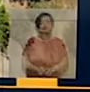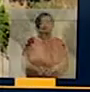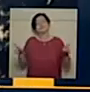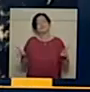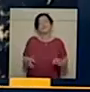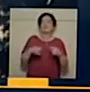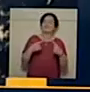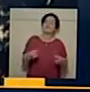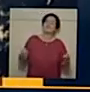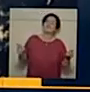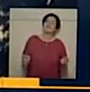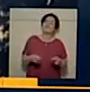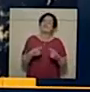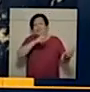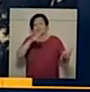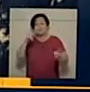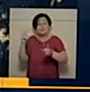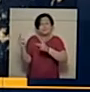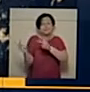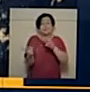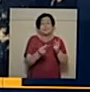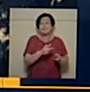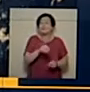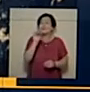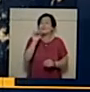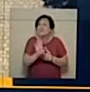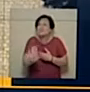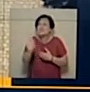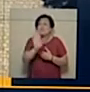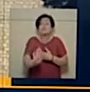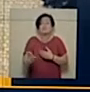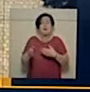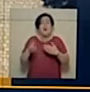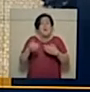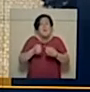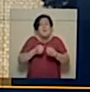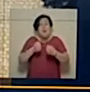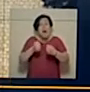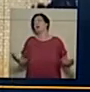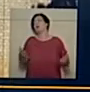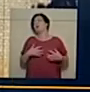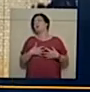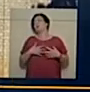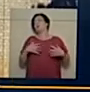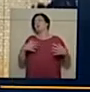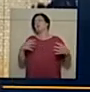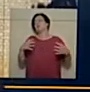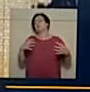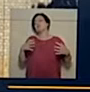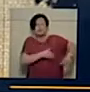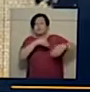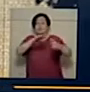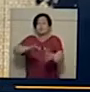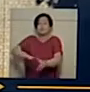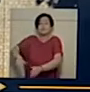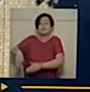κύριο Καραγιάννη, τον καθηγητή μουσικής του σχολείου, του ΕΚ Ξάνθης, ο οποίος μαζί με τον καθηγητή πληροφορικής, τον κύριο Χατζηπαπά